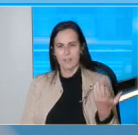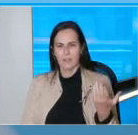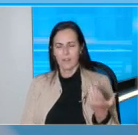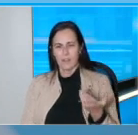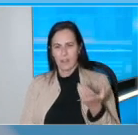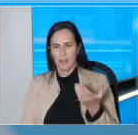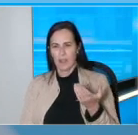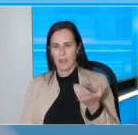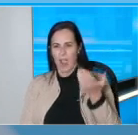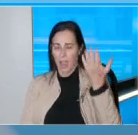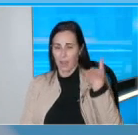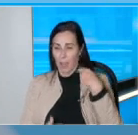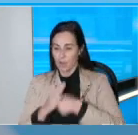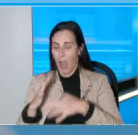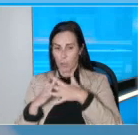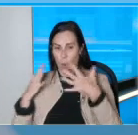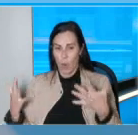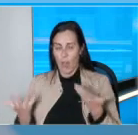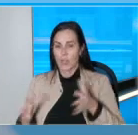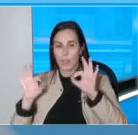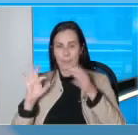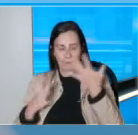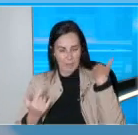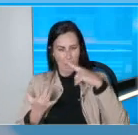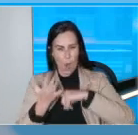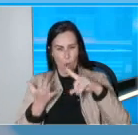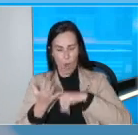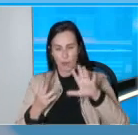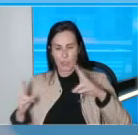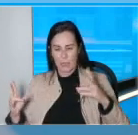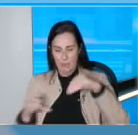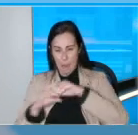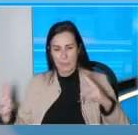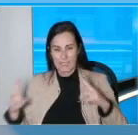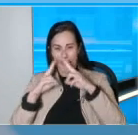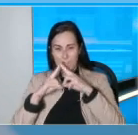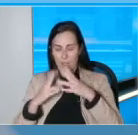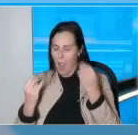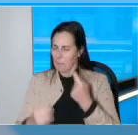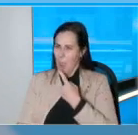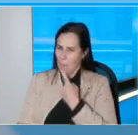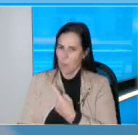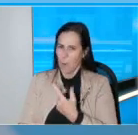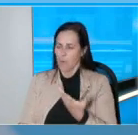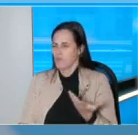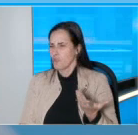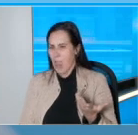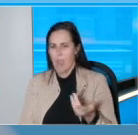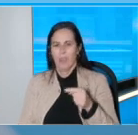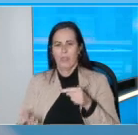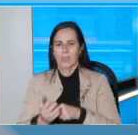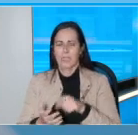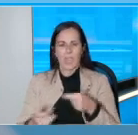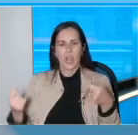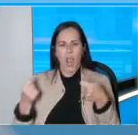כשהייתה הרכישה הגדולה של מסי לפני כמה חודשים לפז'ה, אז היו הרבה דיווחים ופרשנויות על כך